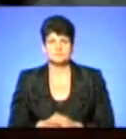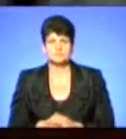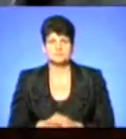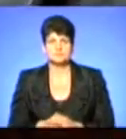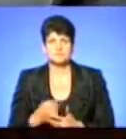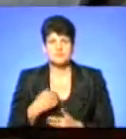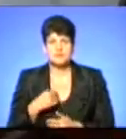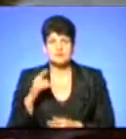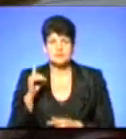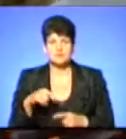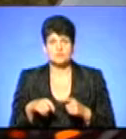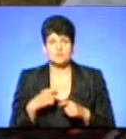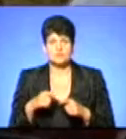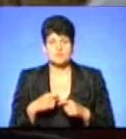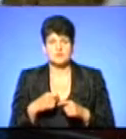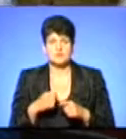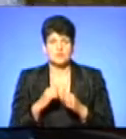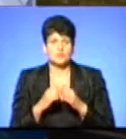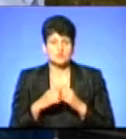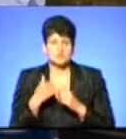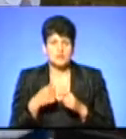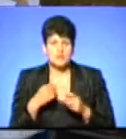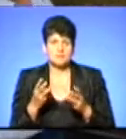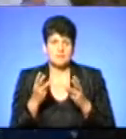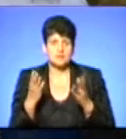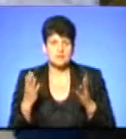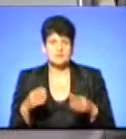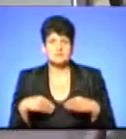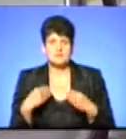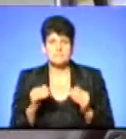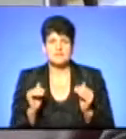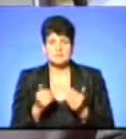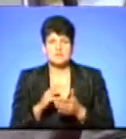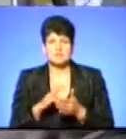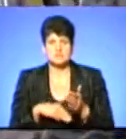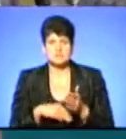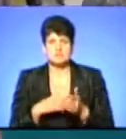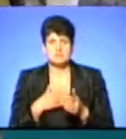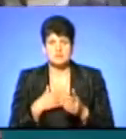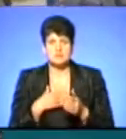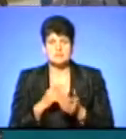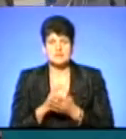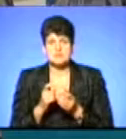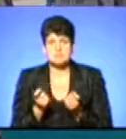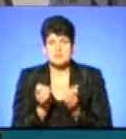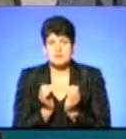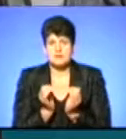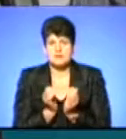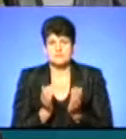Я знаю, що порушую, я не знав такого. Кожен рік тому я вам дам мінімальний штраф. Для мене велика, тому що я отримую